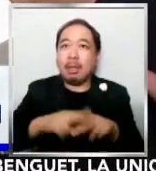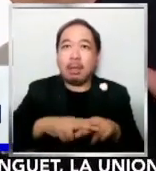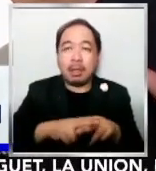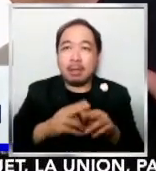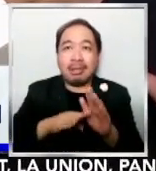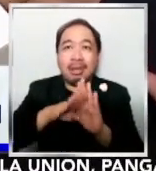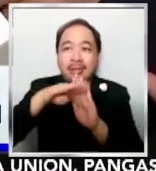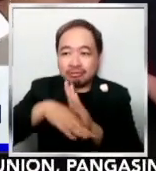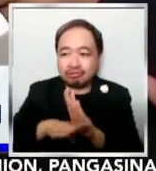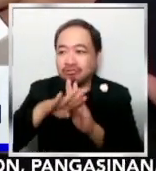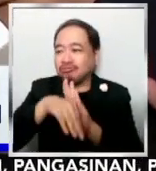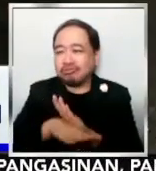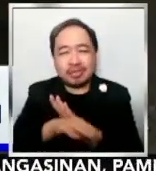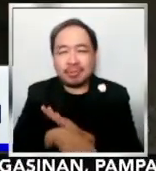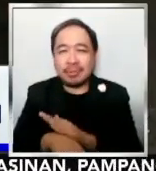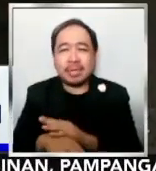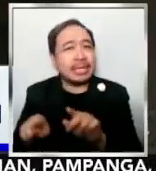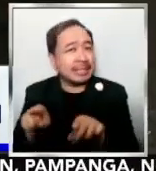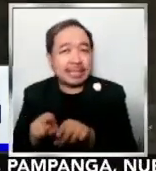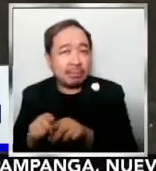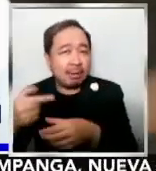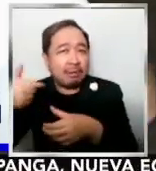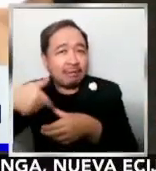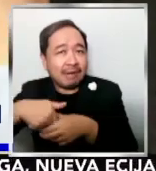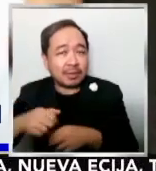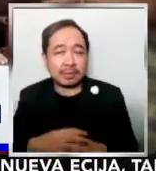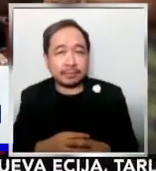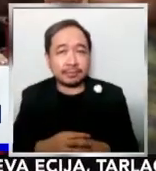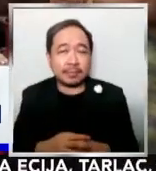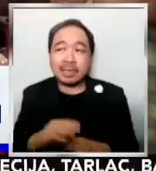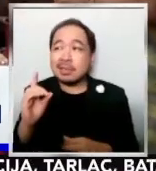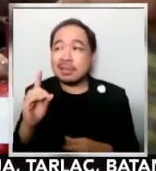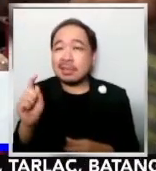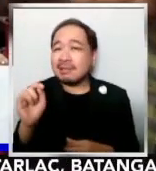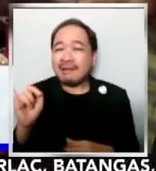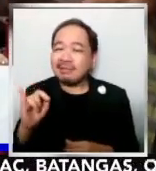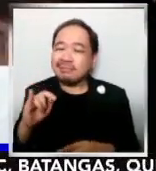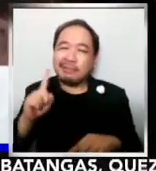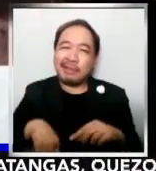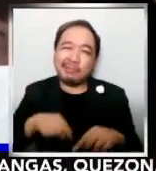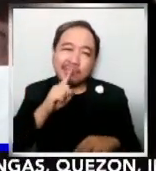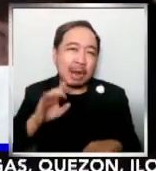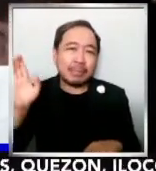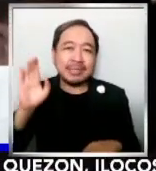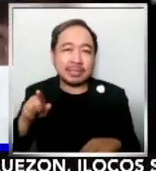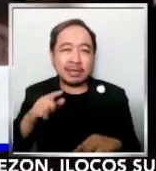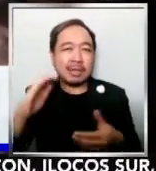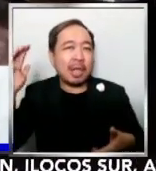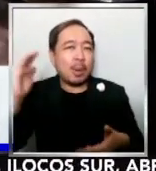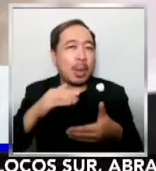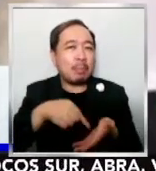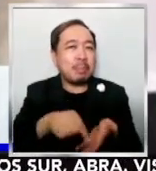drop, you know. Gasoline as well. Hindi raw maipapangako ng DTI ang pagbaba ng presyo ng mga bilihin, pero sisikapin daw